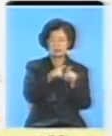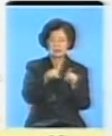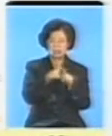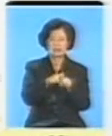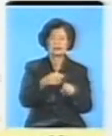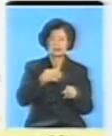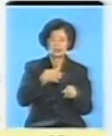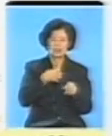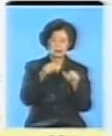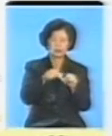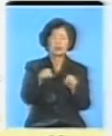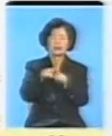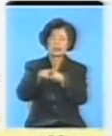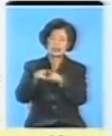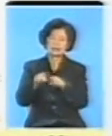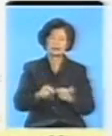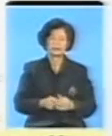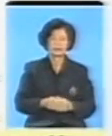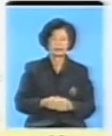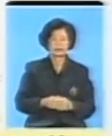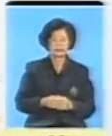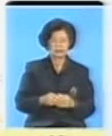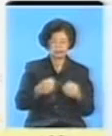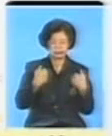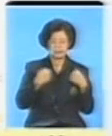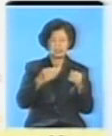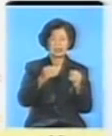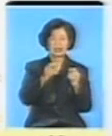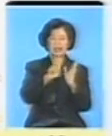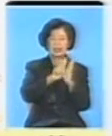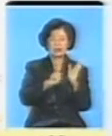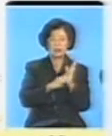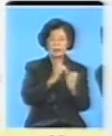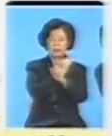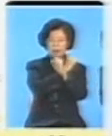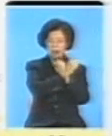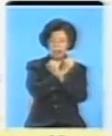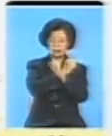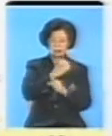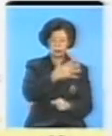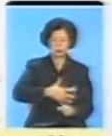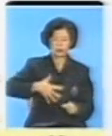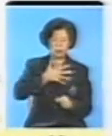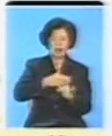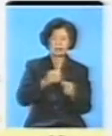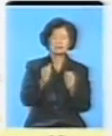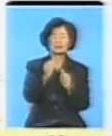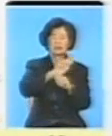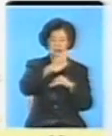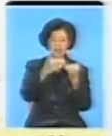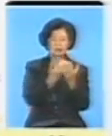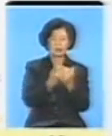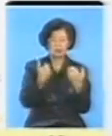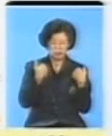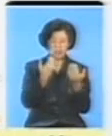ได้เพราะนั้นจะมีระบบหลักประกันสุขภาพทั่วถึงถ้าเราเงินมีนะมันเท่าไหร่ก็ให้ได้หมดนะถ้าเงินยัง